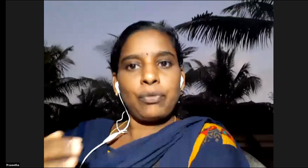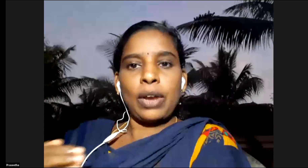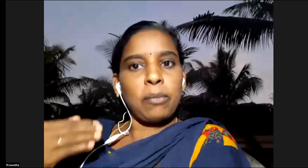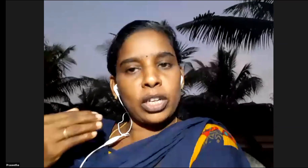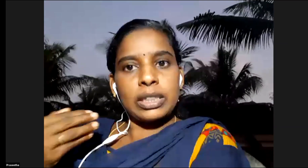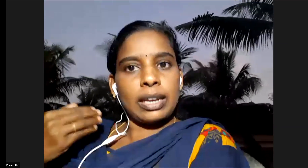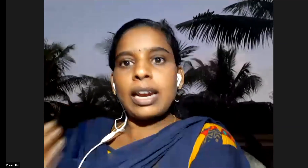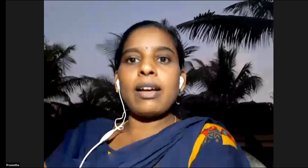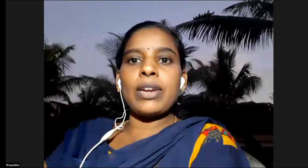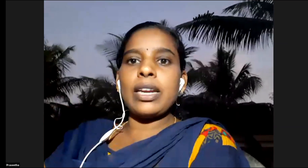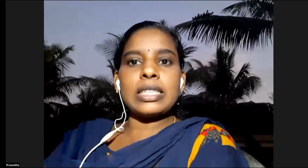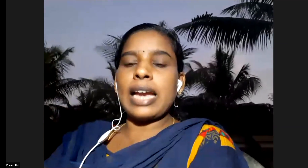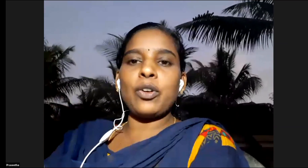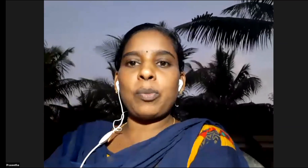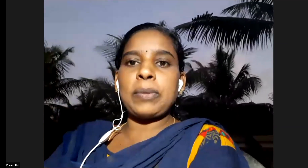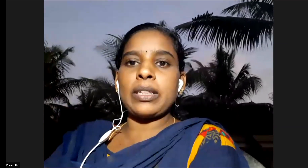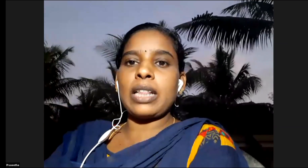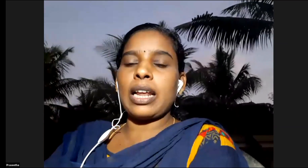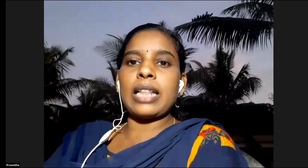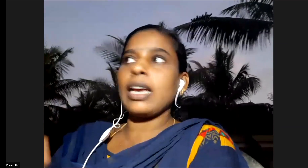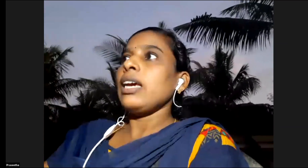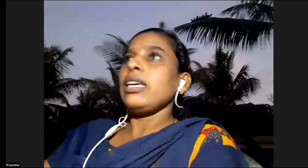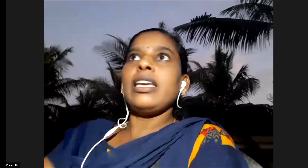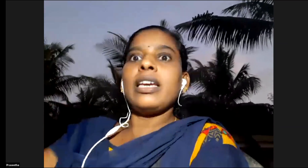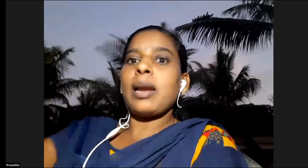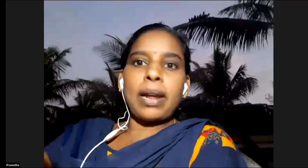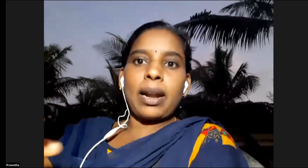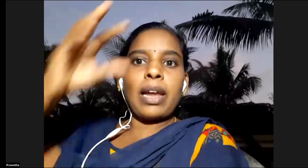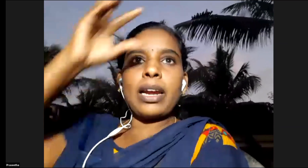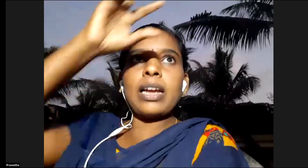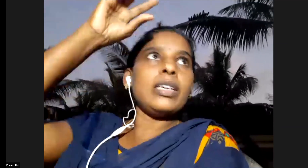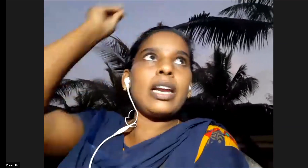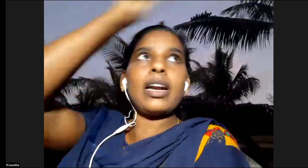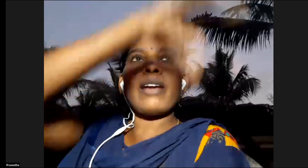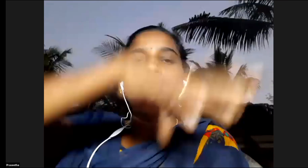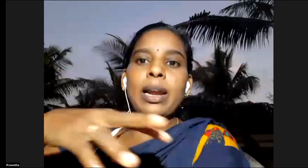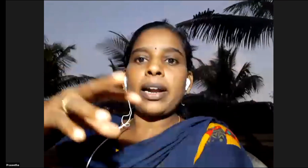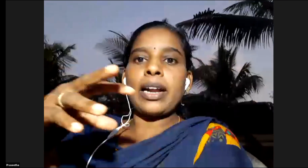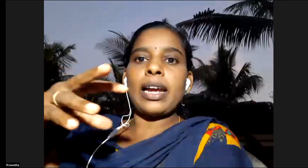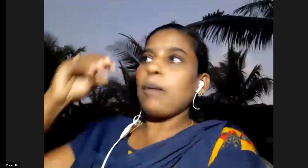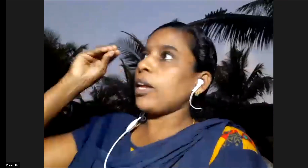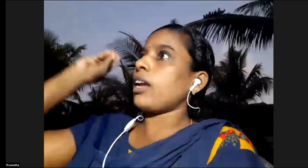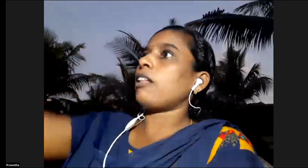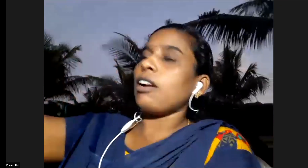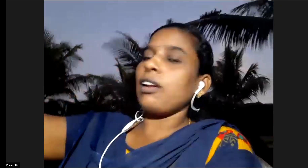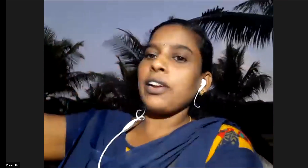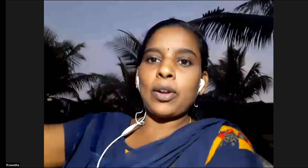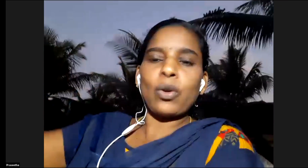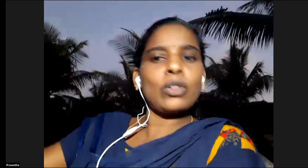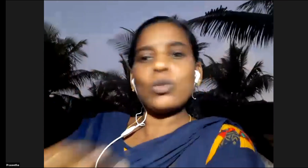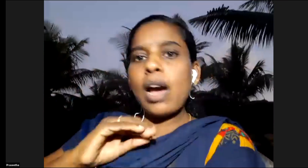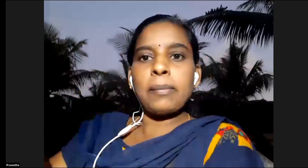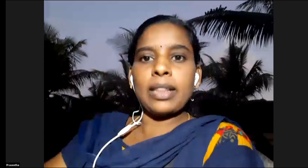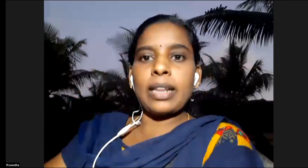ഈ ഡഫ് കമ്മ്യൂണിറ്റി തന്നെയാണ് അവർ ഈ സൈൻ രൂപപ്പെടുത്തുന്നത്. അല്ലാതെ നീ ഇങ്ങനെ പറയണം അല്ലെങ്കിൽ ഇന്ത്യയിലുള്ളവർ അങ്ങനെ പറയട്ടെ, അമേരിക്കയിലുള്ള നിങ്ങൾ ഇങ്ങനെ